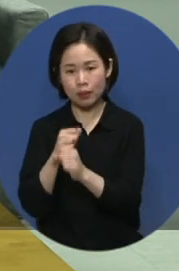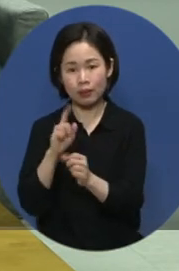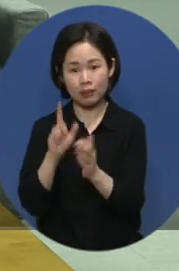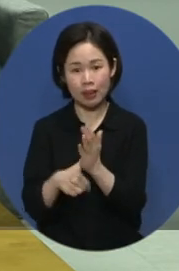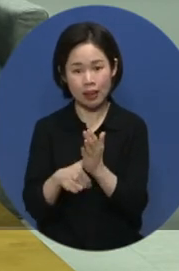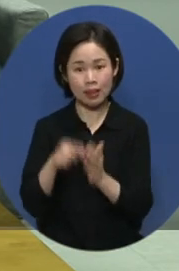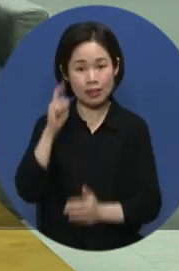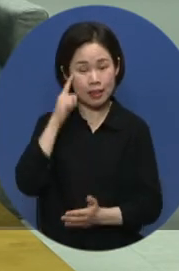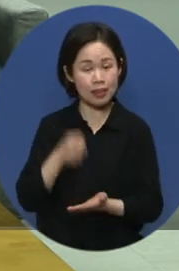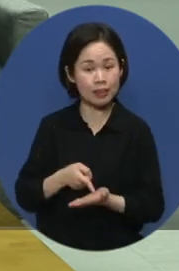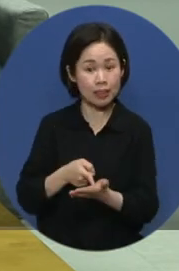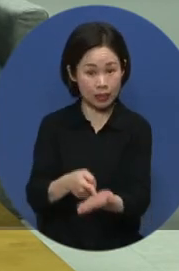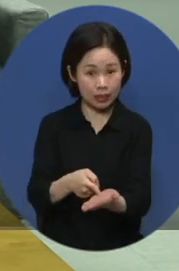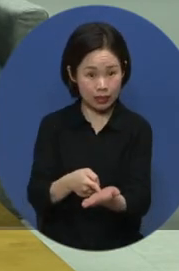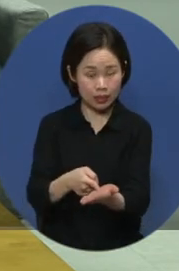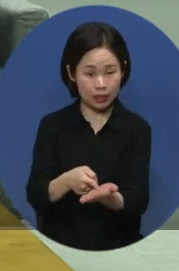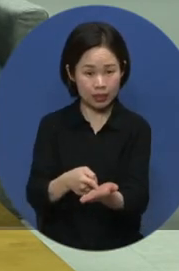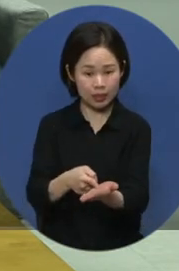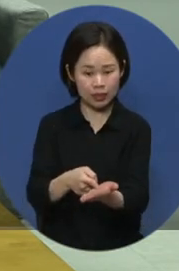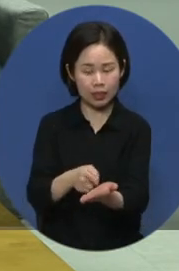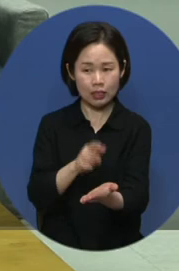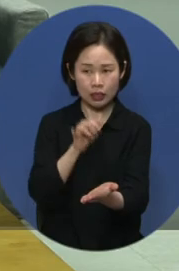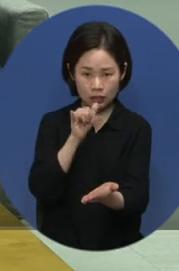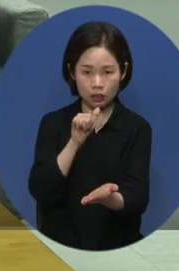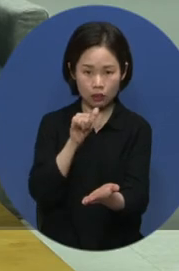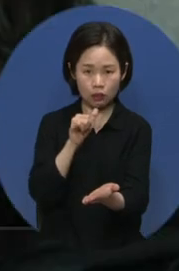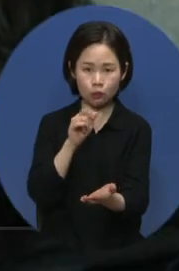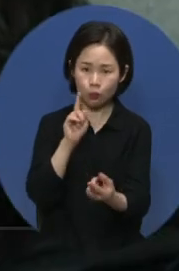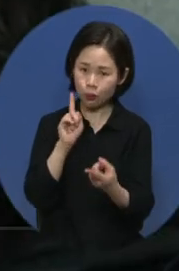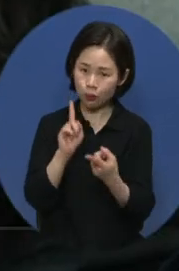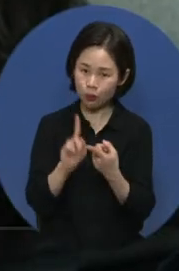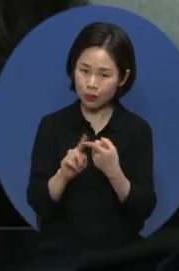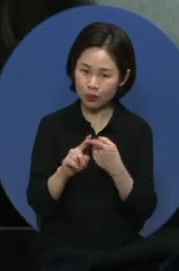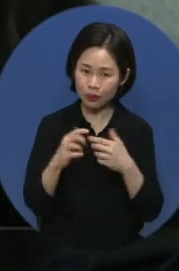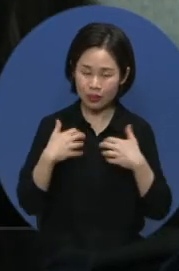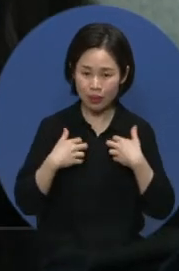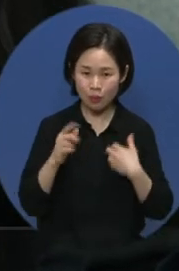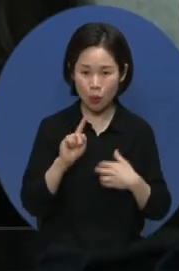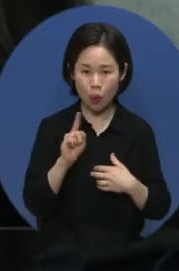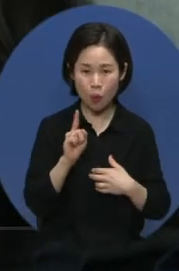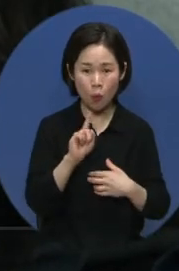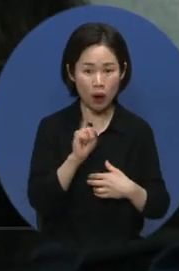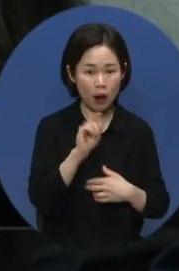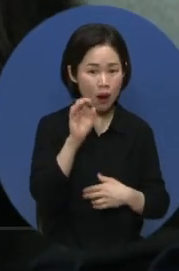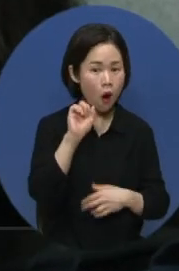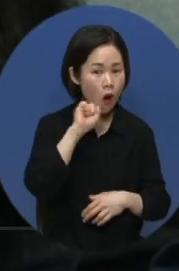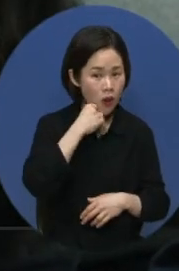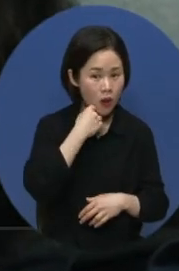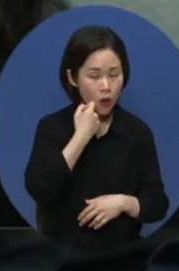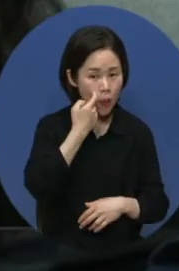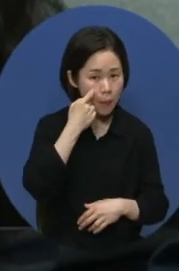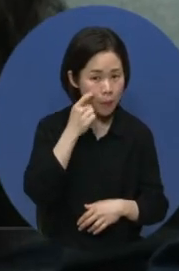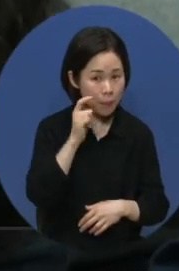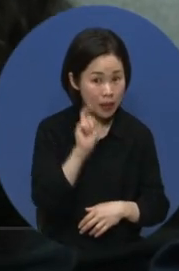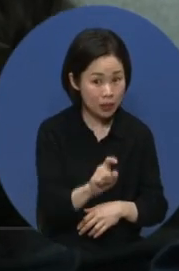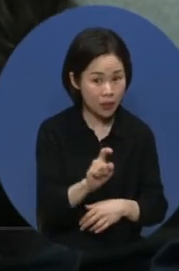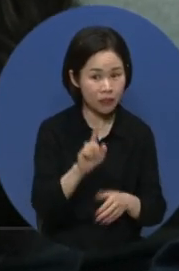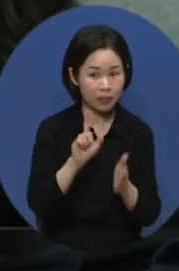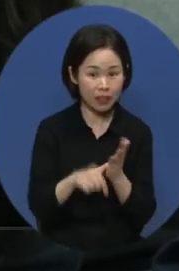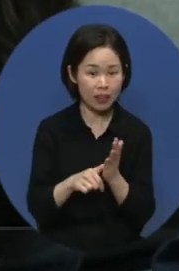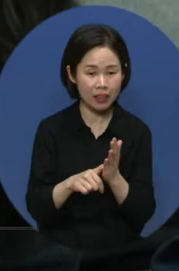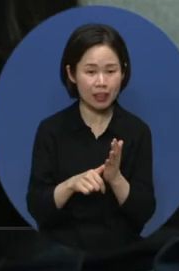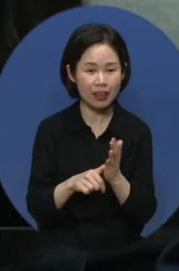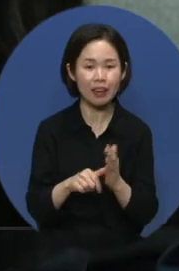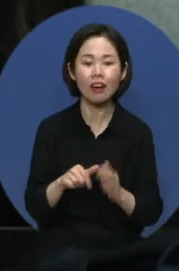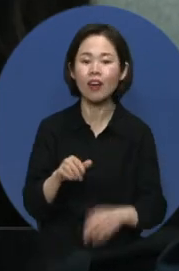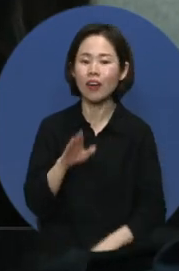그 과정에서 어떤 게 제일 재밌어요? 뭔가 찾을 때? 네. 어려운 부분을 찾을 때? 어려운 부분을